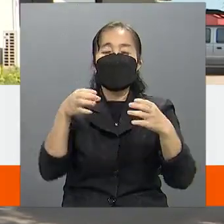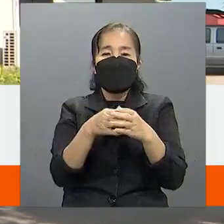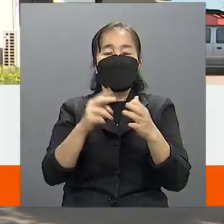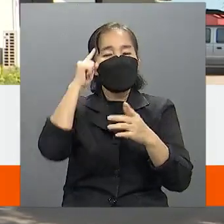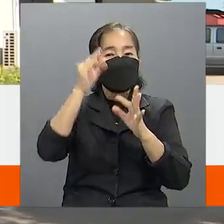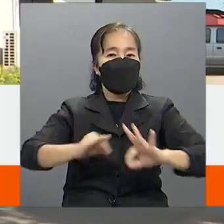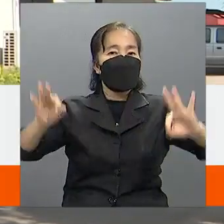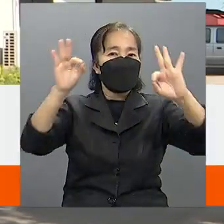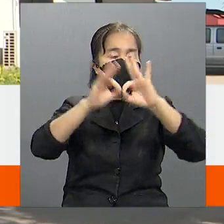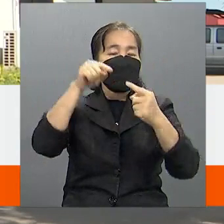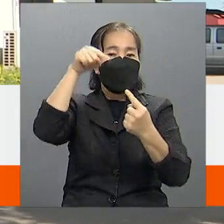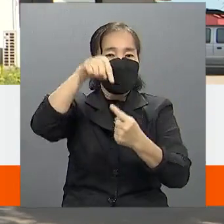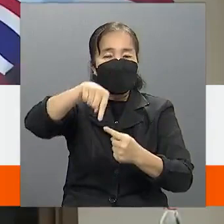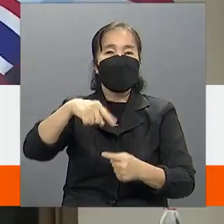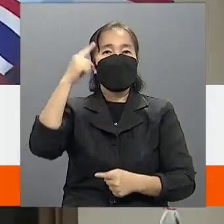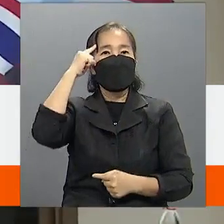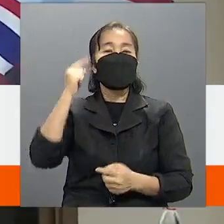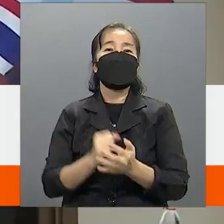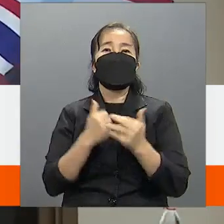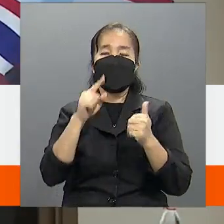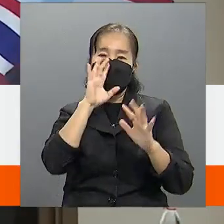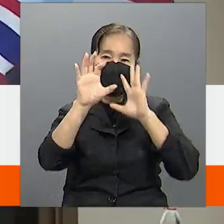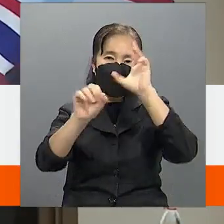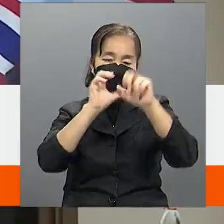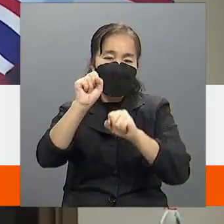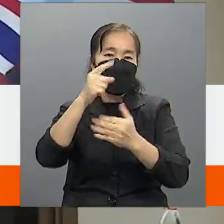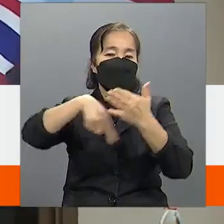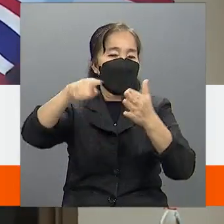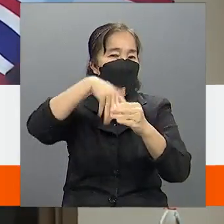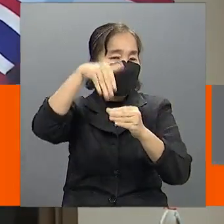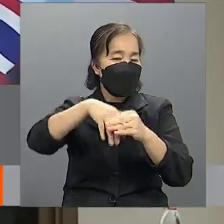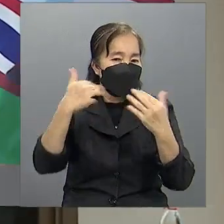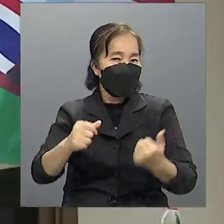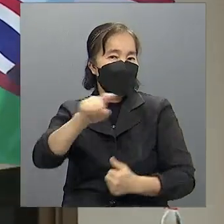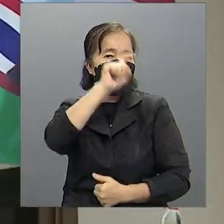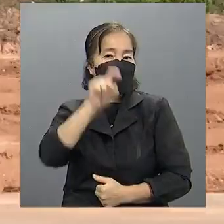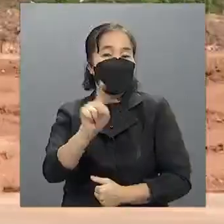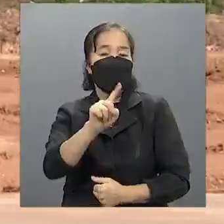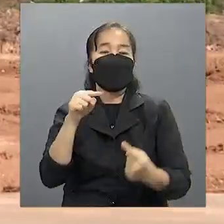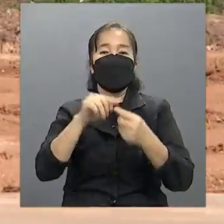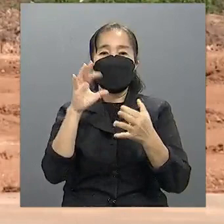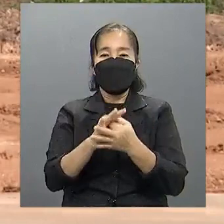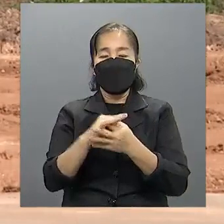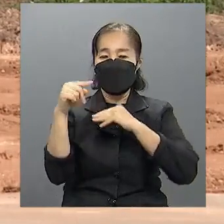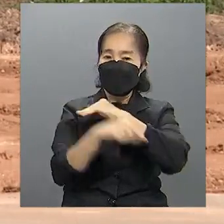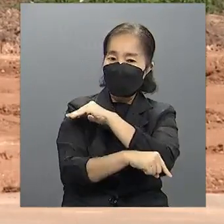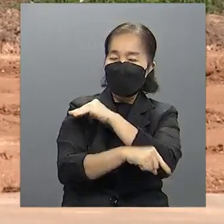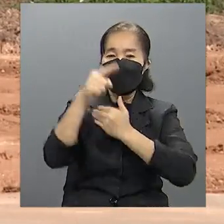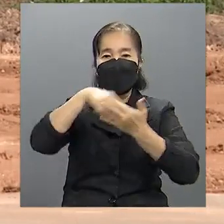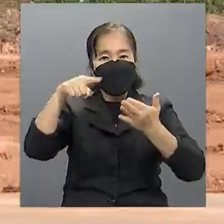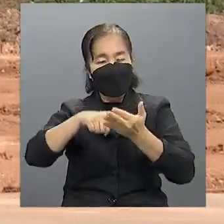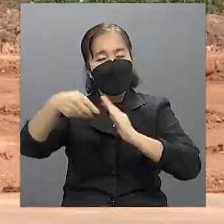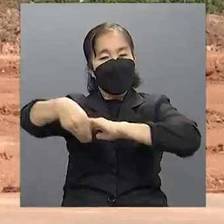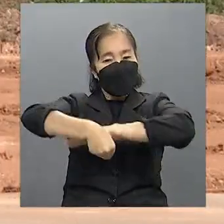จะมีการเกาะติดและสังเกตการเลือกตั้งครั้งนี้โดยเฉพาะประเด็นเรื่องการทุจริตการเลือกตั้งซื้อสิทธิ์ขายเสียงและ